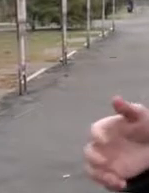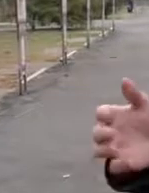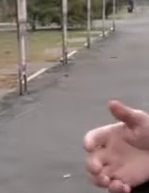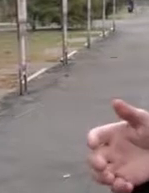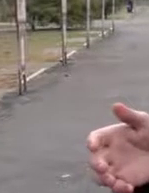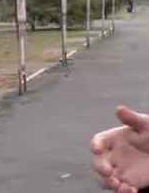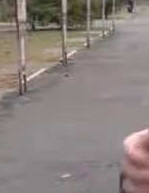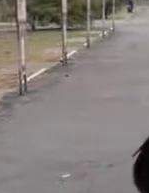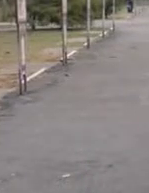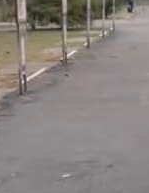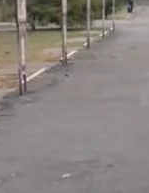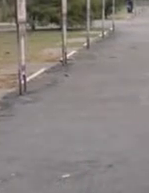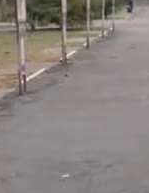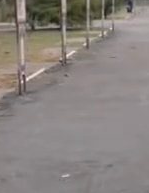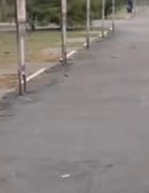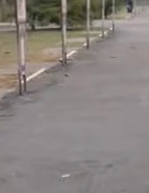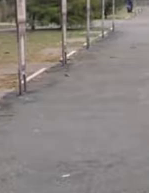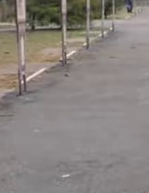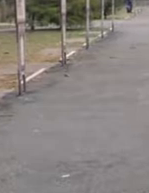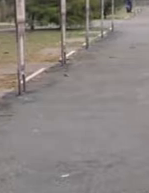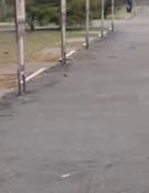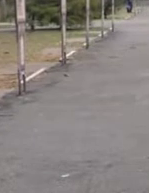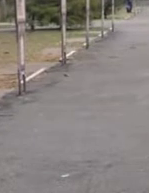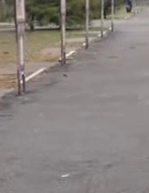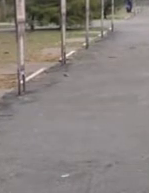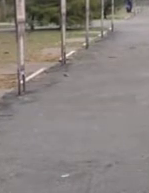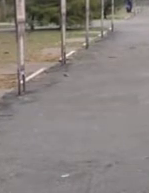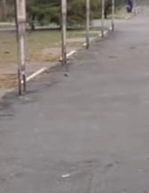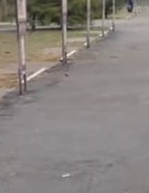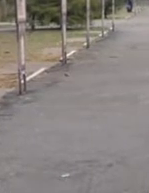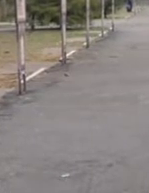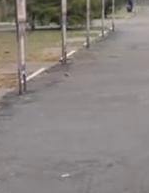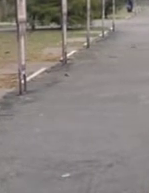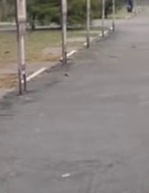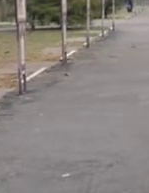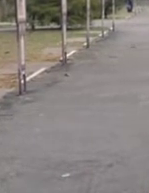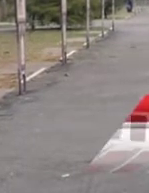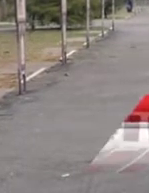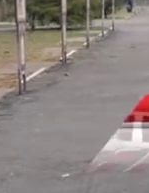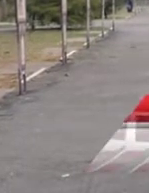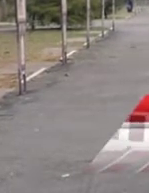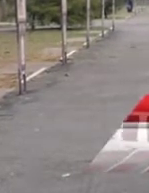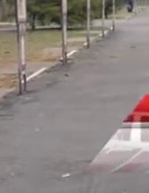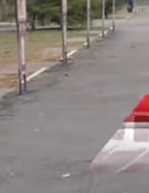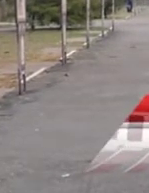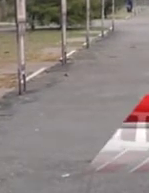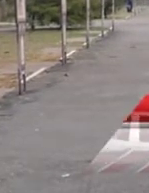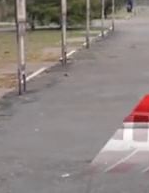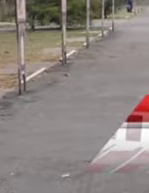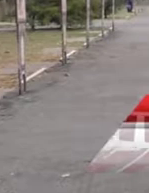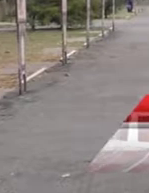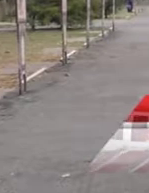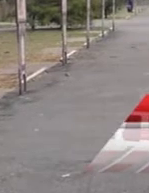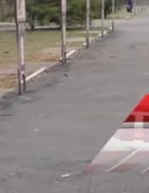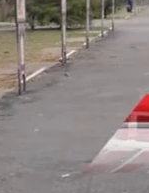встановлення вартості проїзду 6 гривень у маршрутних таксі Херсона. Якщо виконком і перевізники підуть до спільної згоди